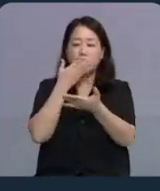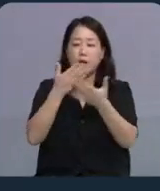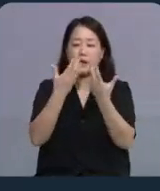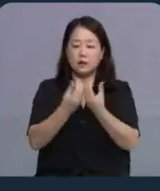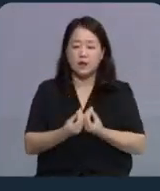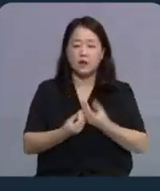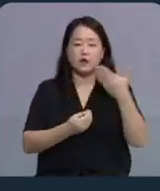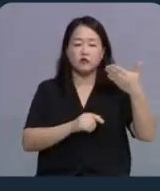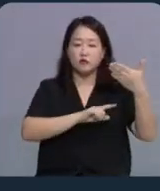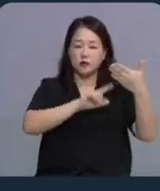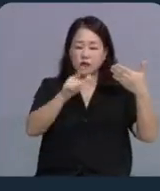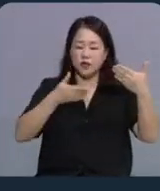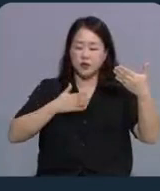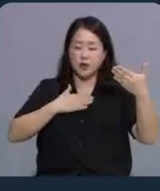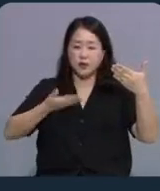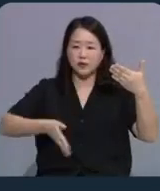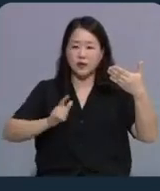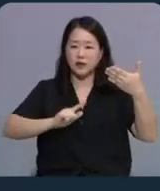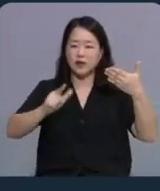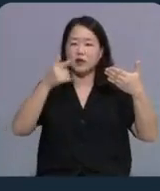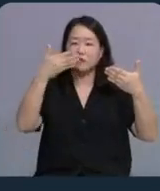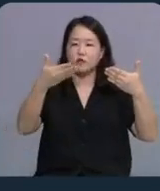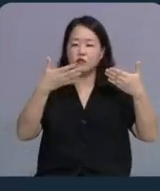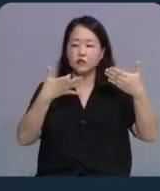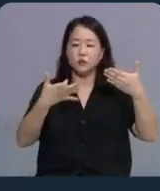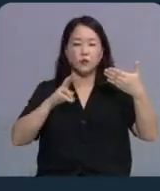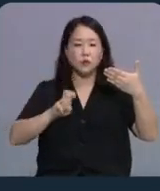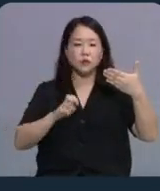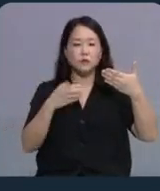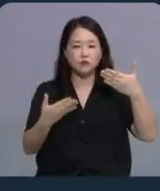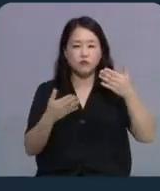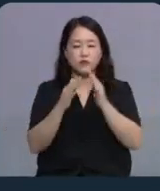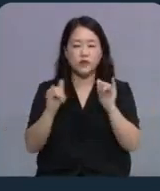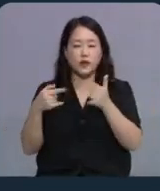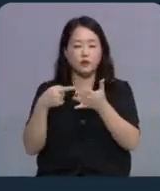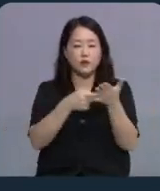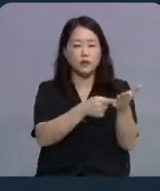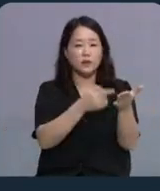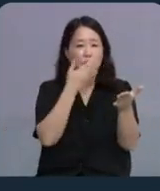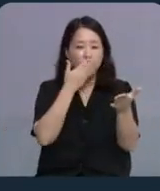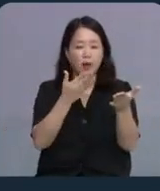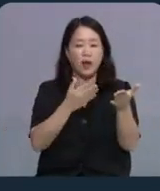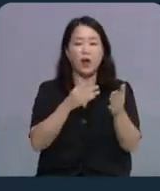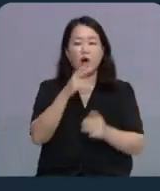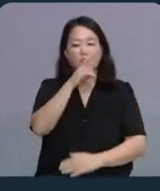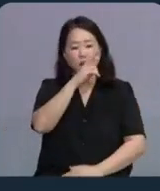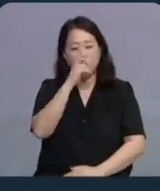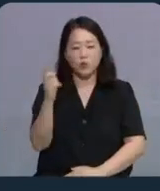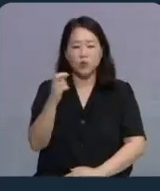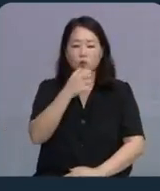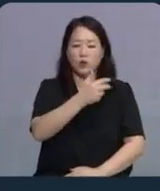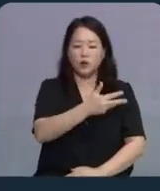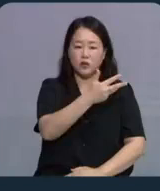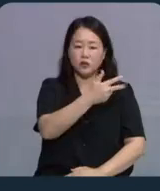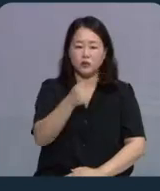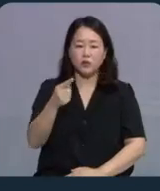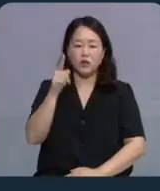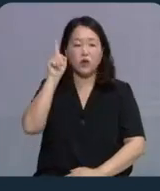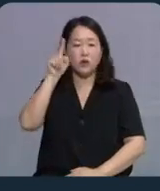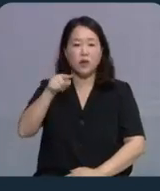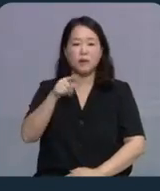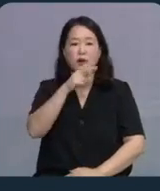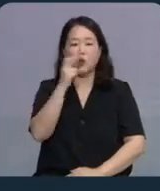생일이 9일 19일 29일 인 사람이 단위로 8시부터 다음날 오후 6시까지